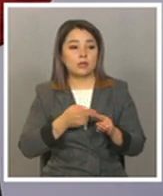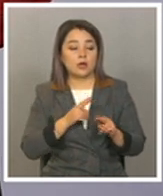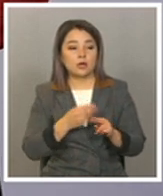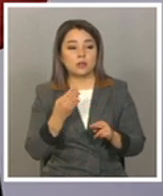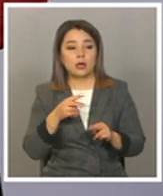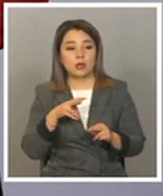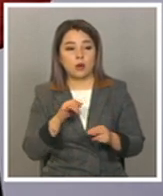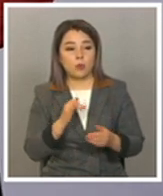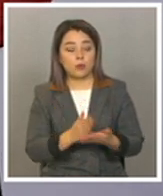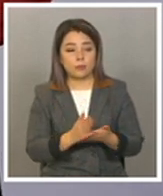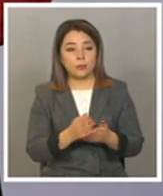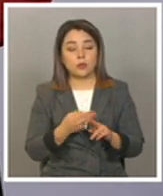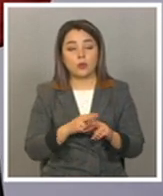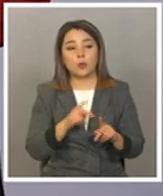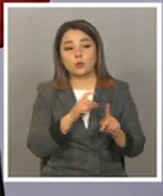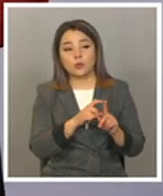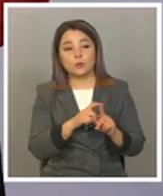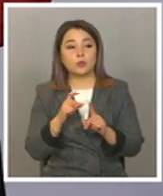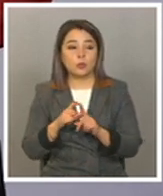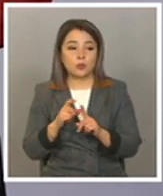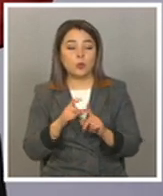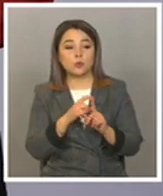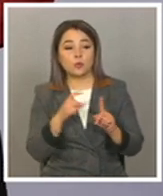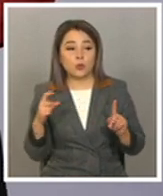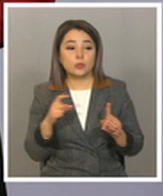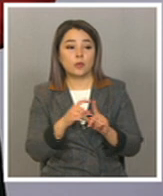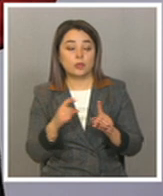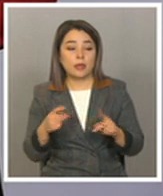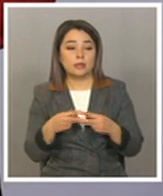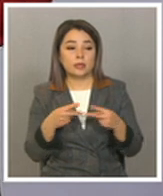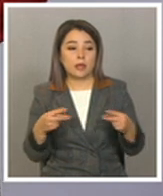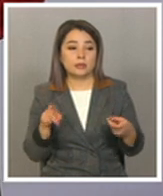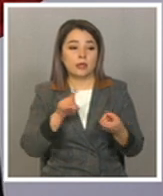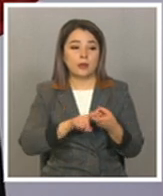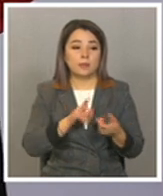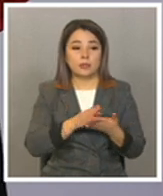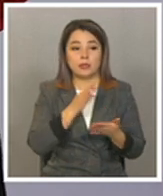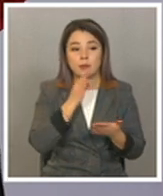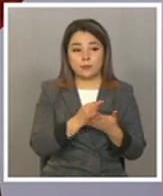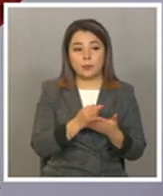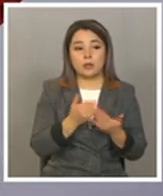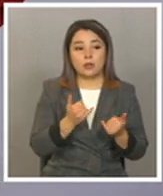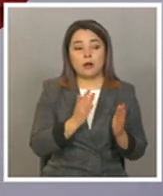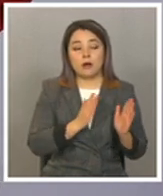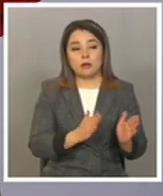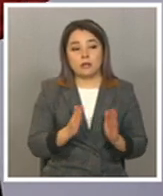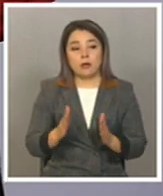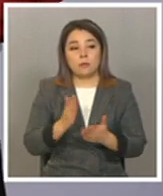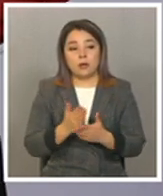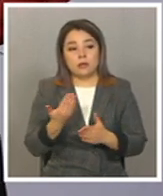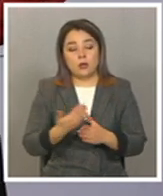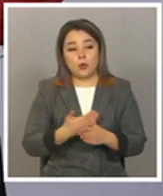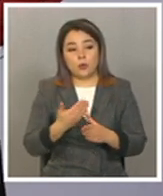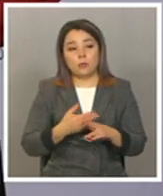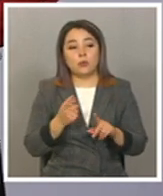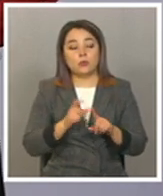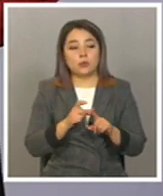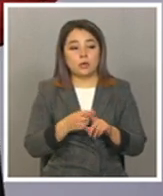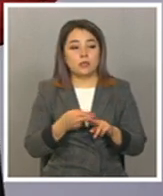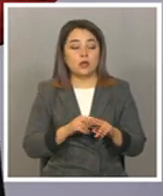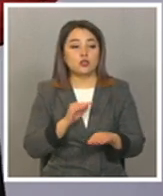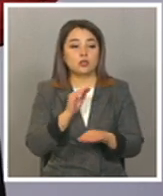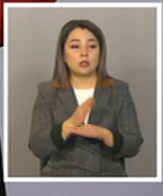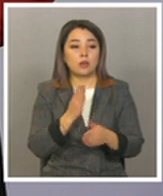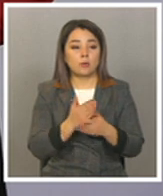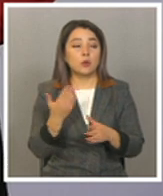сөз бен сөзді, сөйлем мен сөйлемді тең дәрежеде байланыстырса, қатар деген көмектес септігіне қатысты шылау